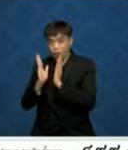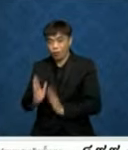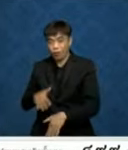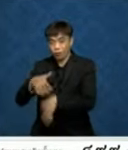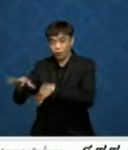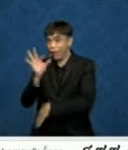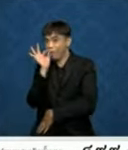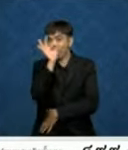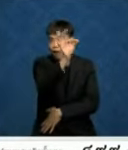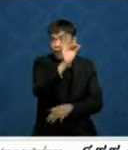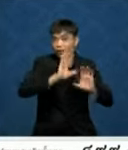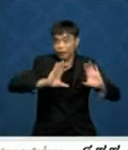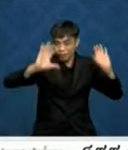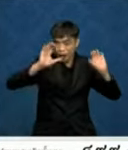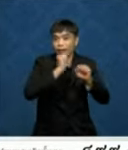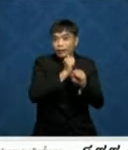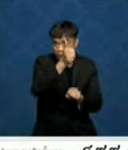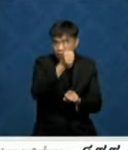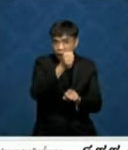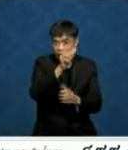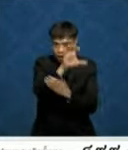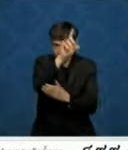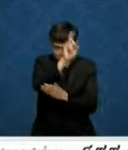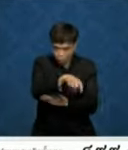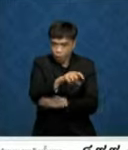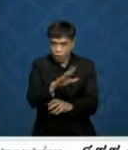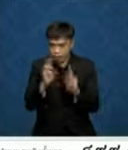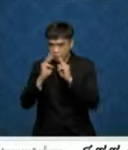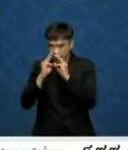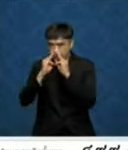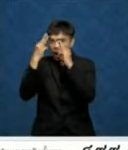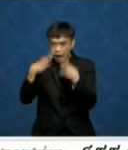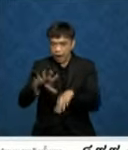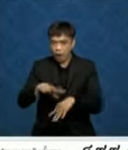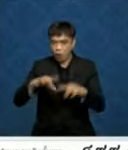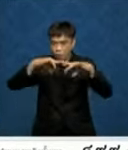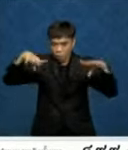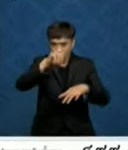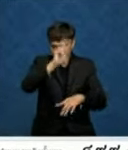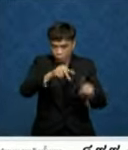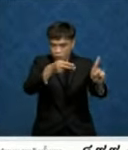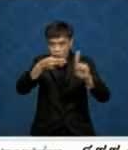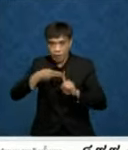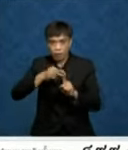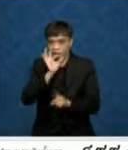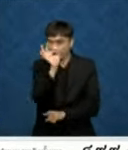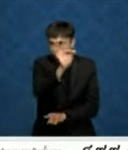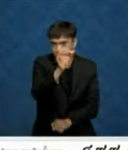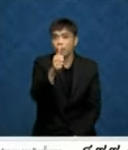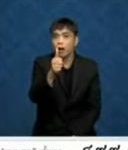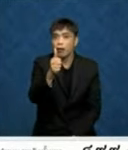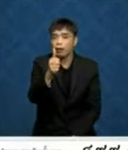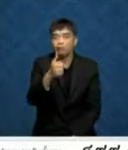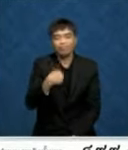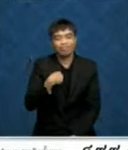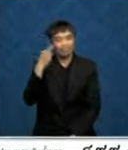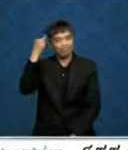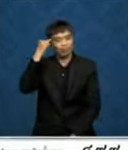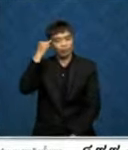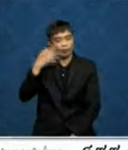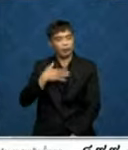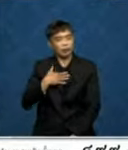ลต้องจ่ายเงิน 10,000 บาทให้แก่ตัวเองใช่หรือไม่ท่านประธานถ้าจะเอาแบบนี้โดยสรุปนะครับท่านประธานครับก็คือพรบฉบับนี้เนี่ยผมเห็นว่ามีความ